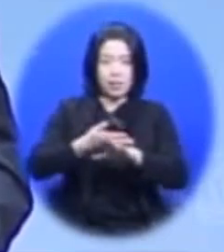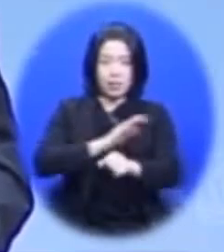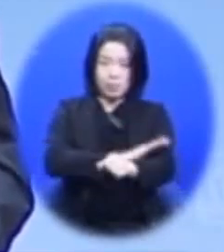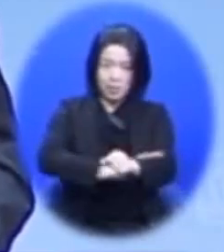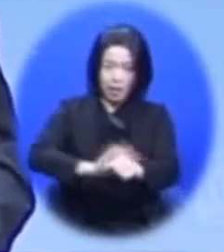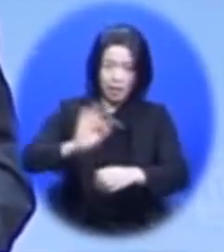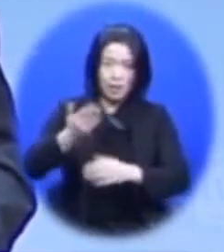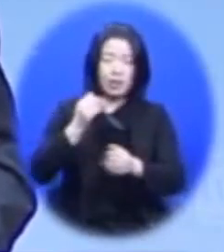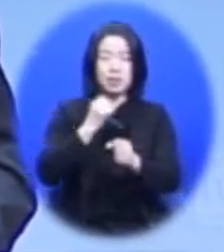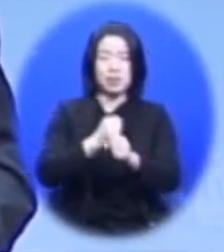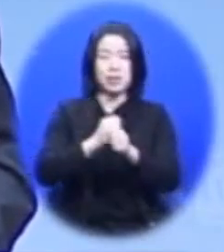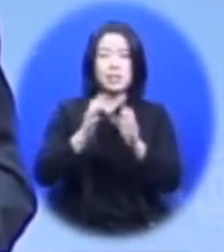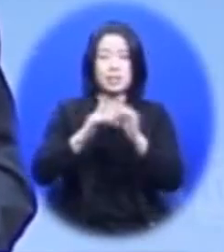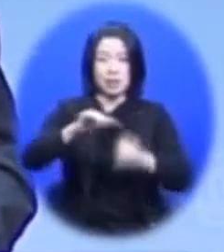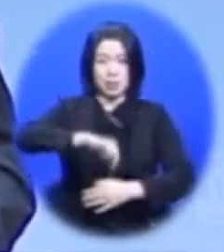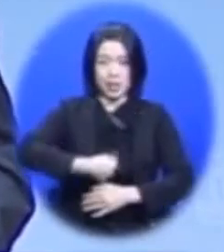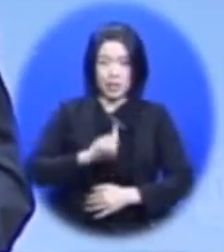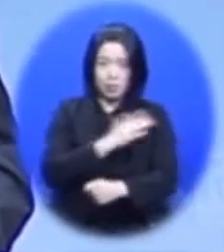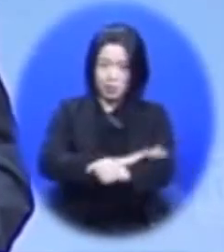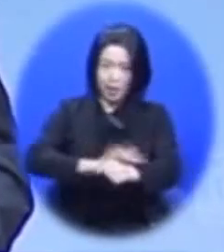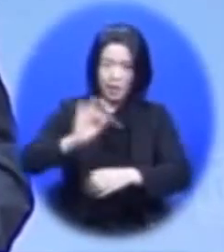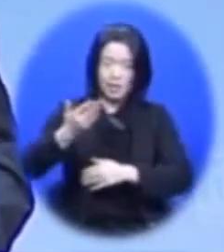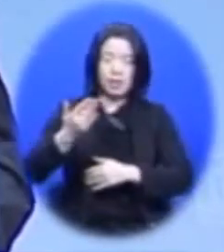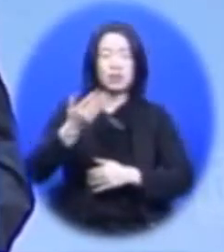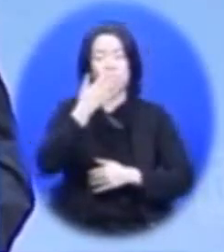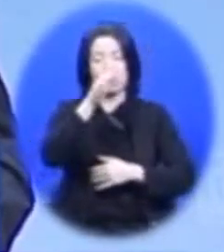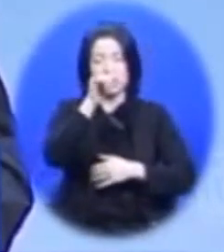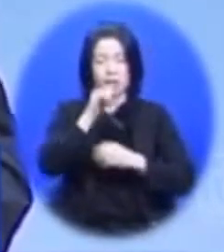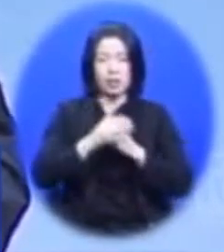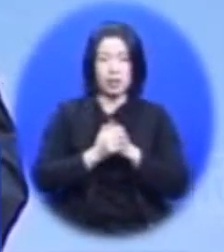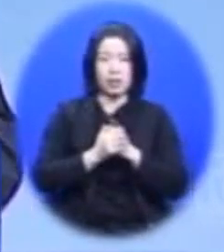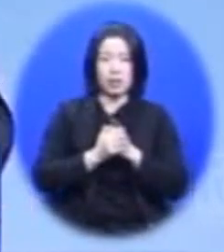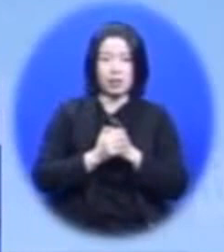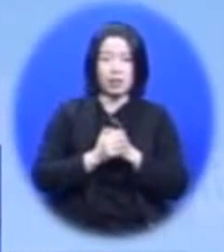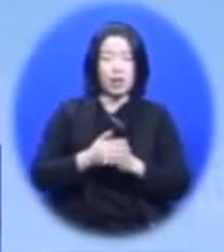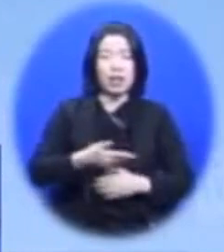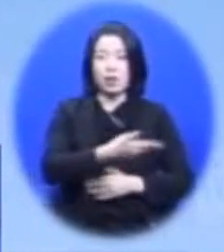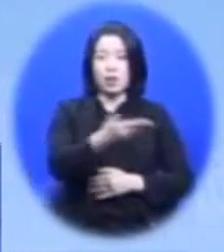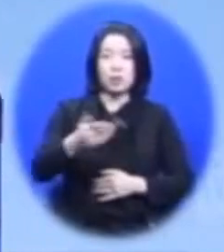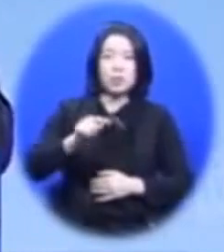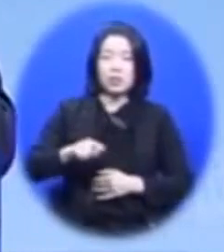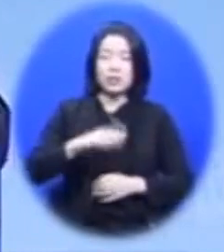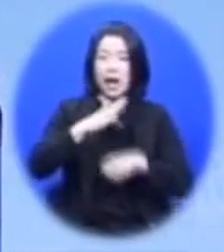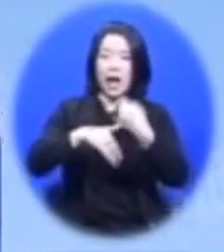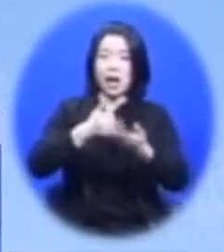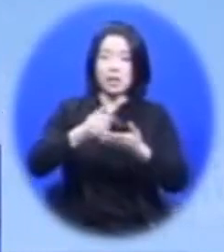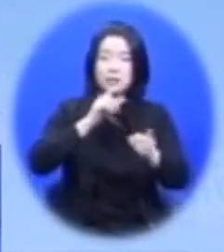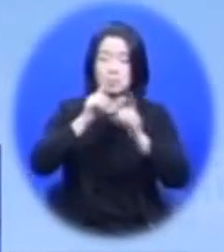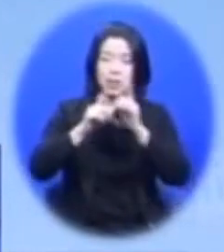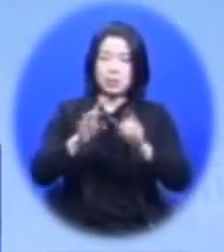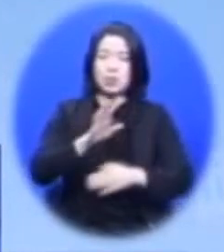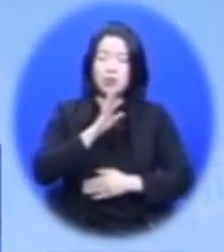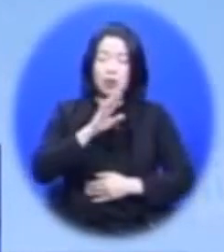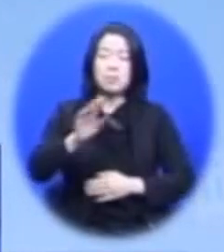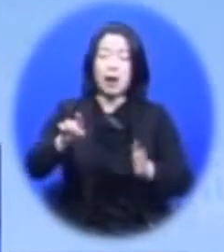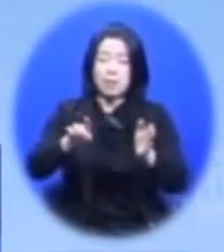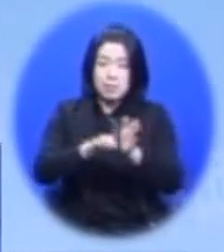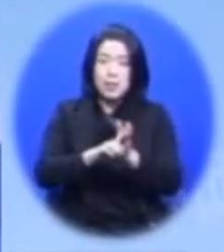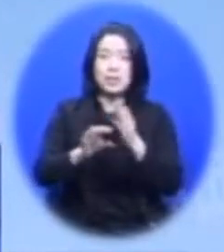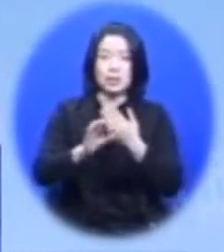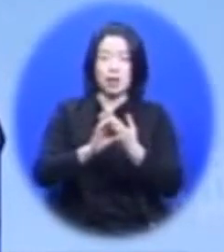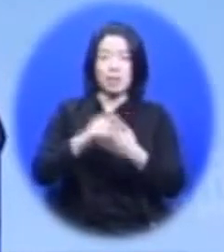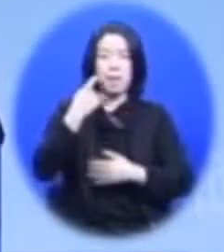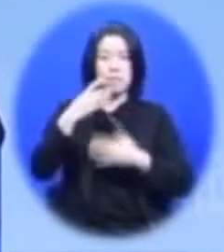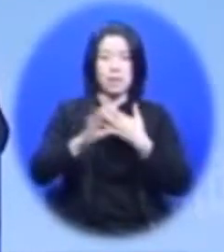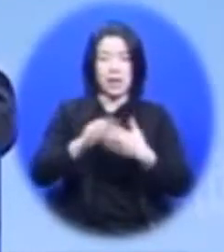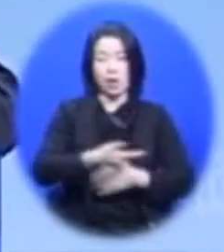하는 자는 자기도 윤택하여지리라. 여러분, 이것이 하나님의 말씀이라고 정말 믿으신다면